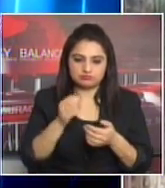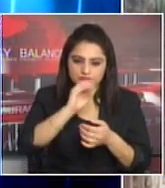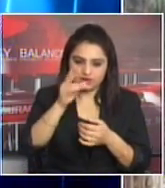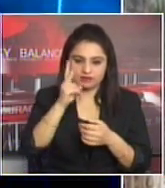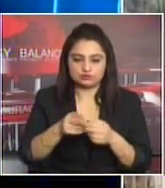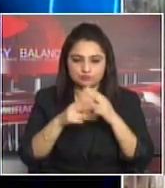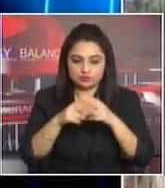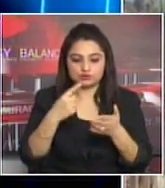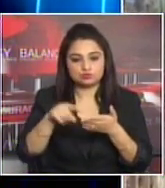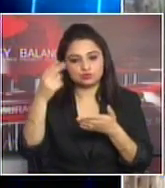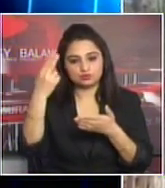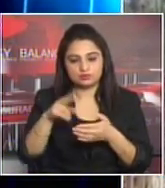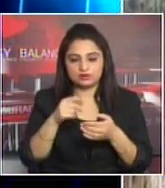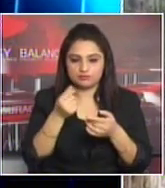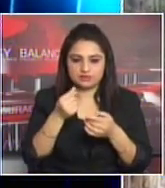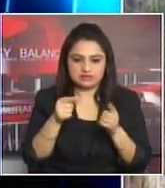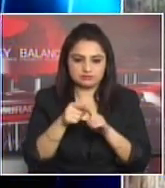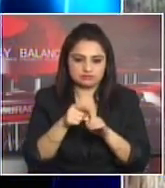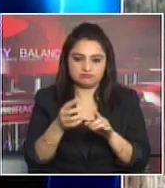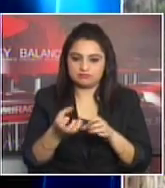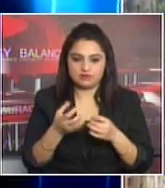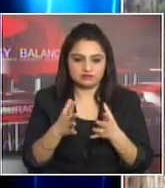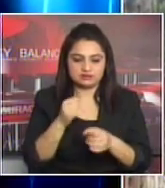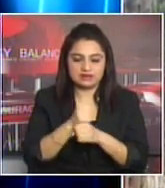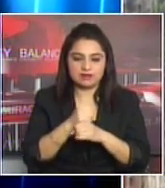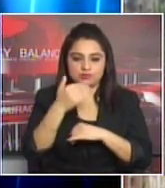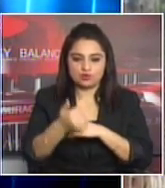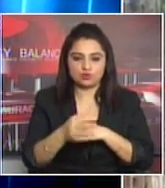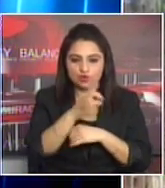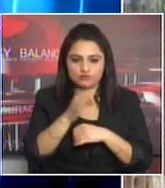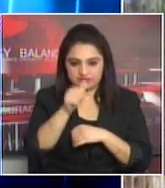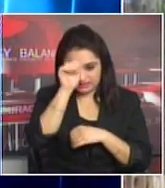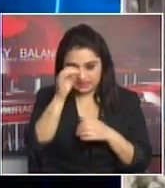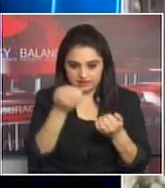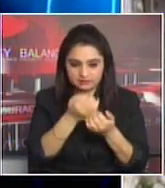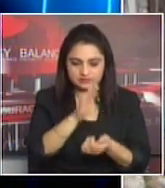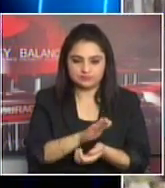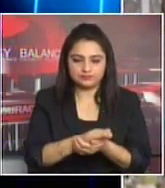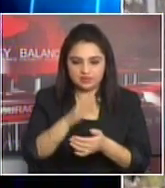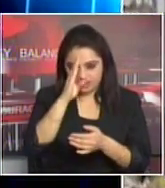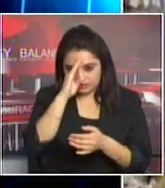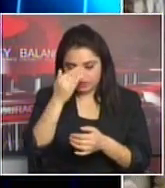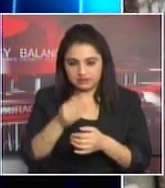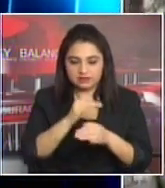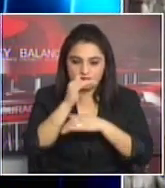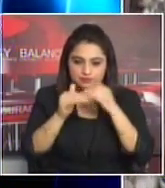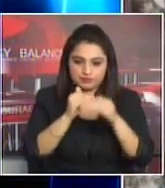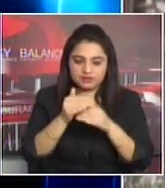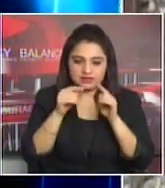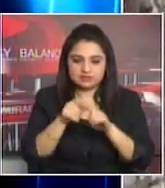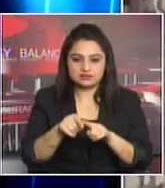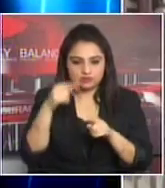बजेट स्वीकृत भए पनि रकम भने प्राप्त नभएकाले काम रोकिएको कार्यालयले जनाएको छ। सरकारले विकास र समृद्धिका